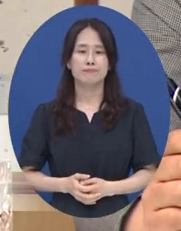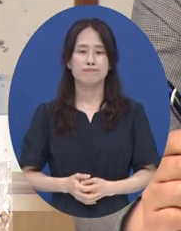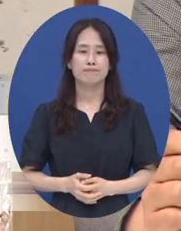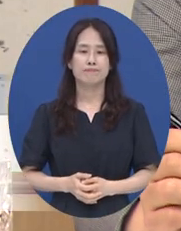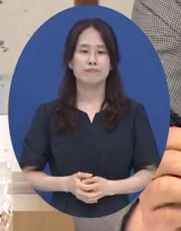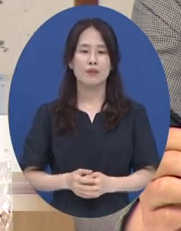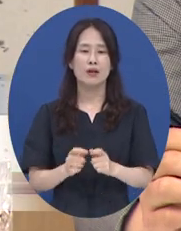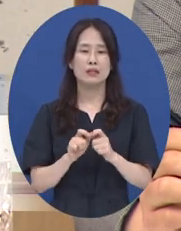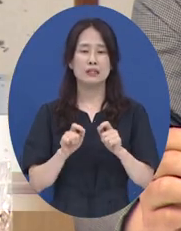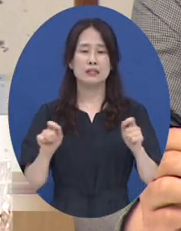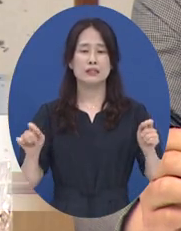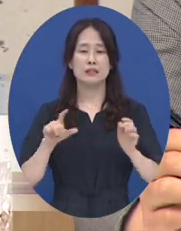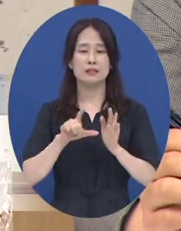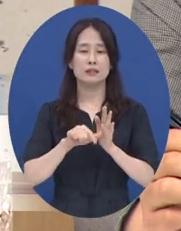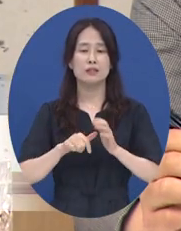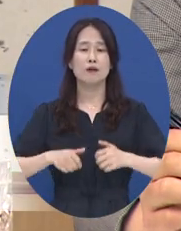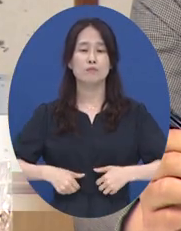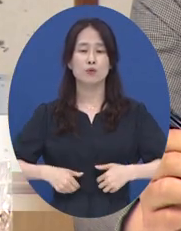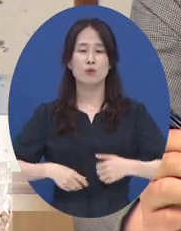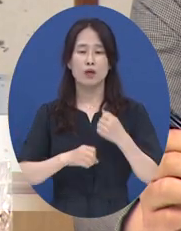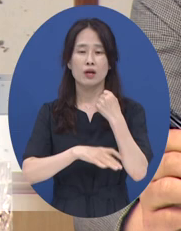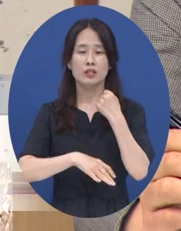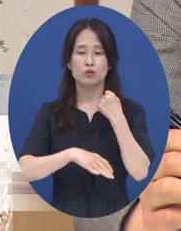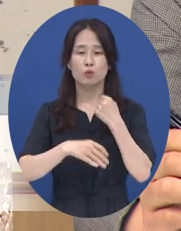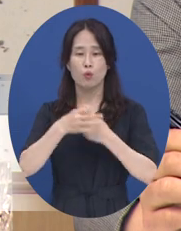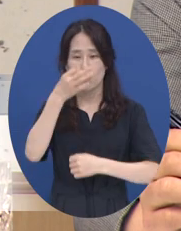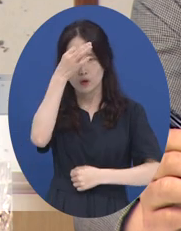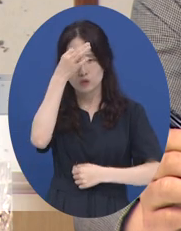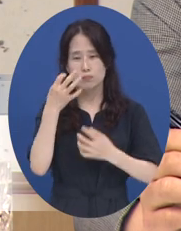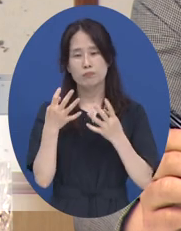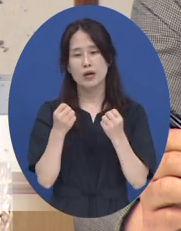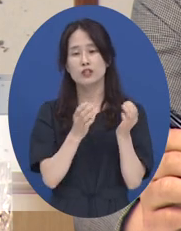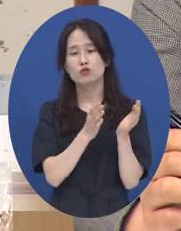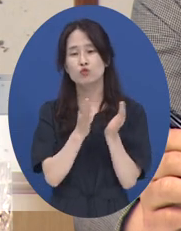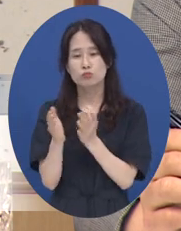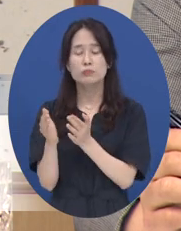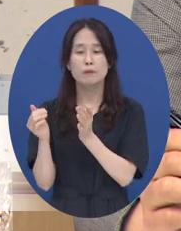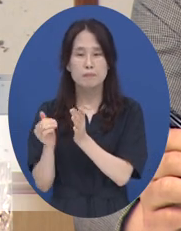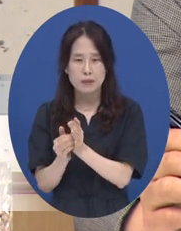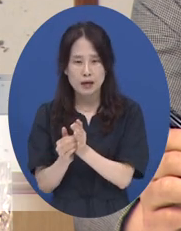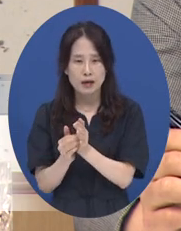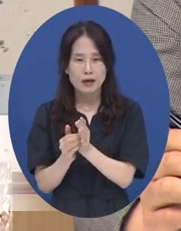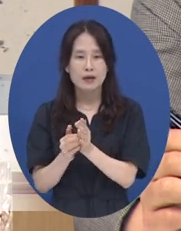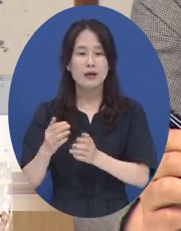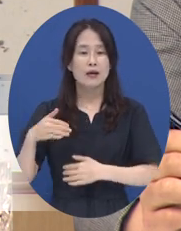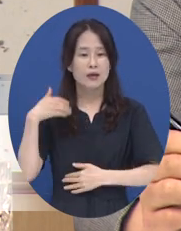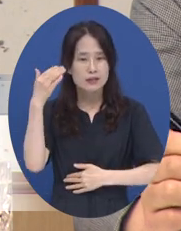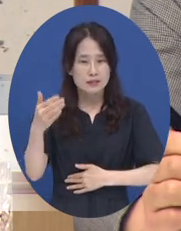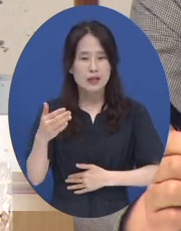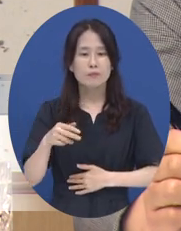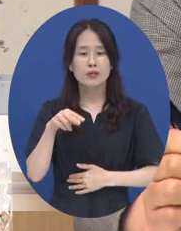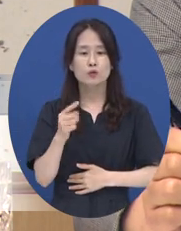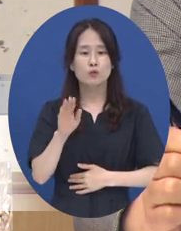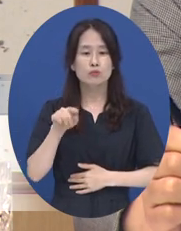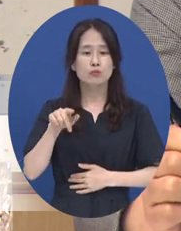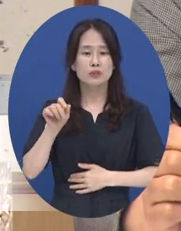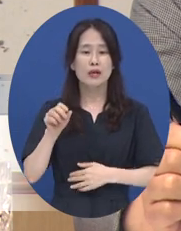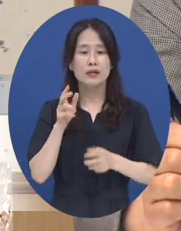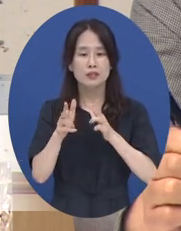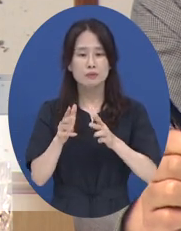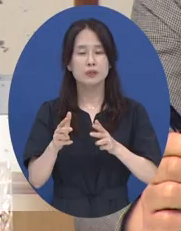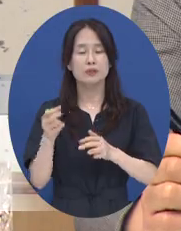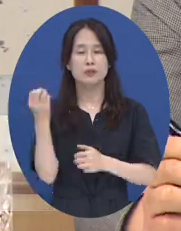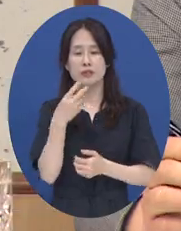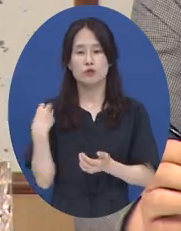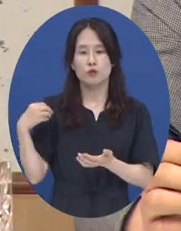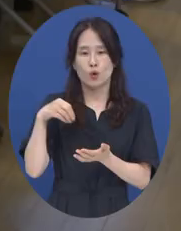꽤긴 시간이 걸리는 기초 원천 기술을 많이 확보를 하고 있어야만 이 소재 부품 장비 산업이 제자리를